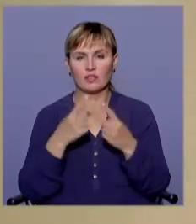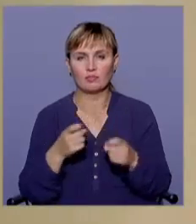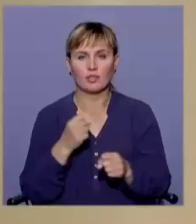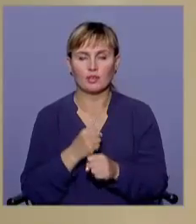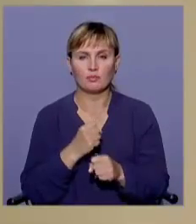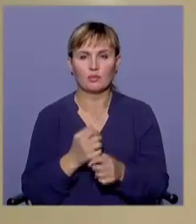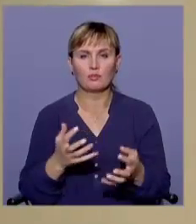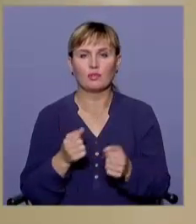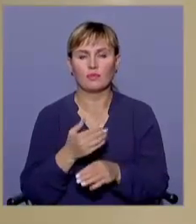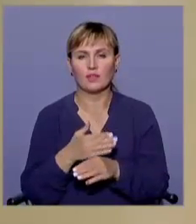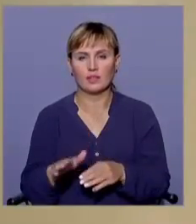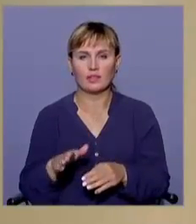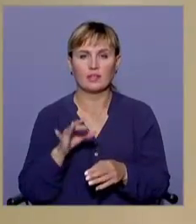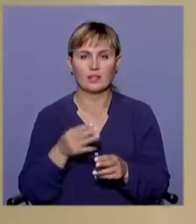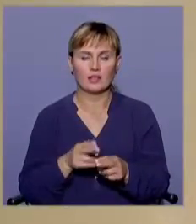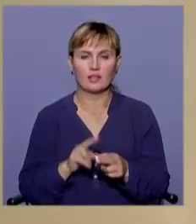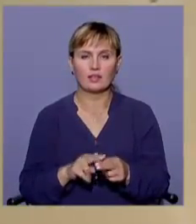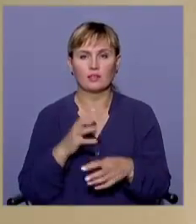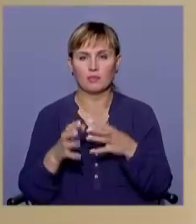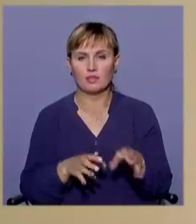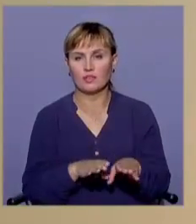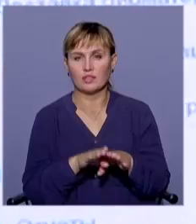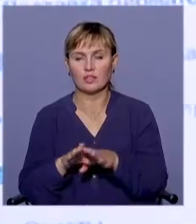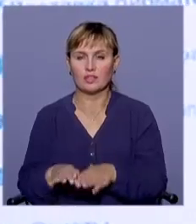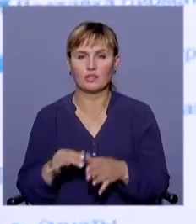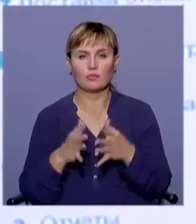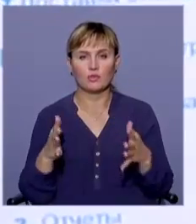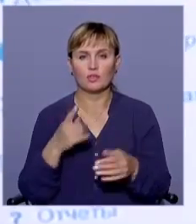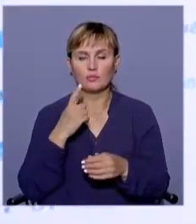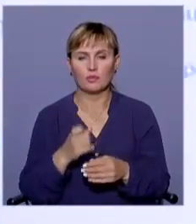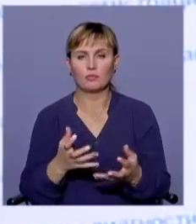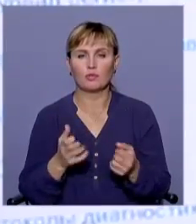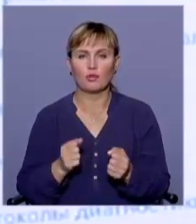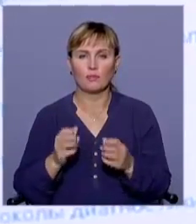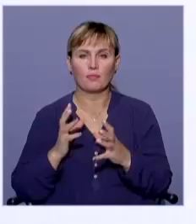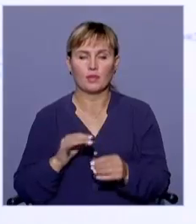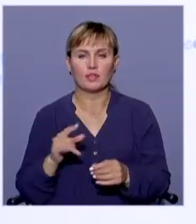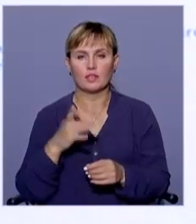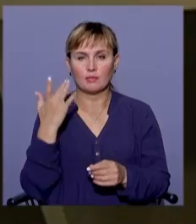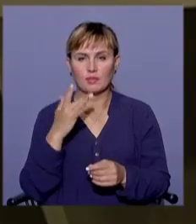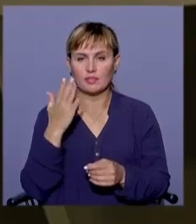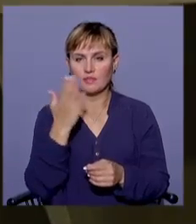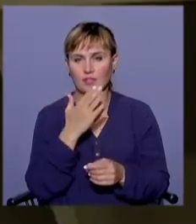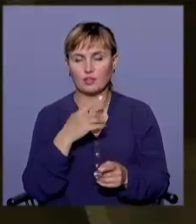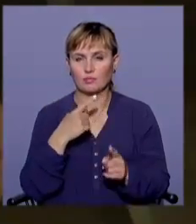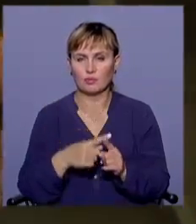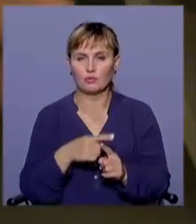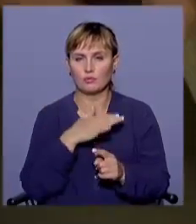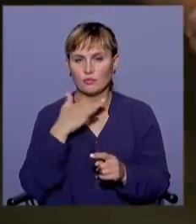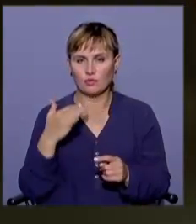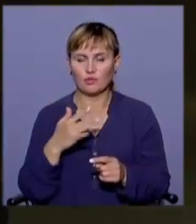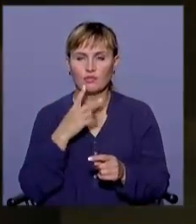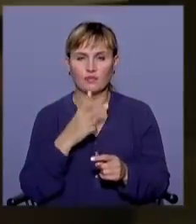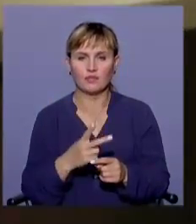работа приемного отделения. Она теперь соответствует мировым стандартам и больше напоминает приемный покой из американских фильмов. Плюсов множество. В